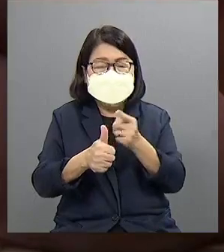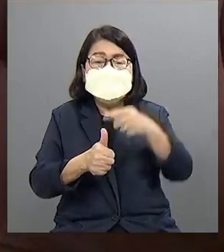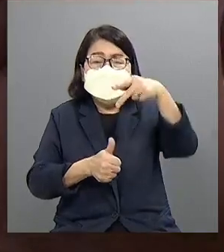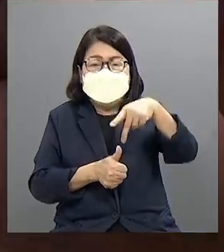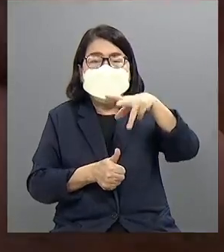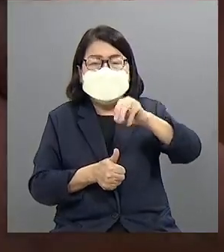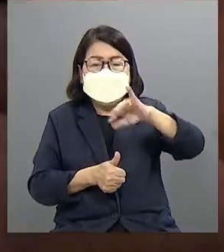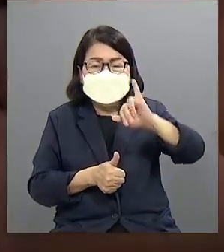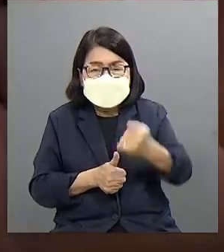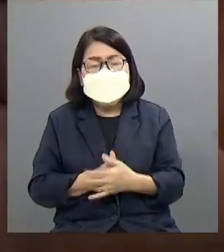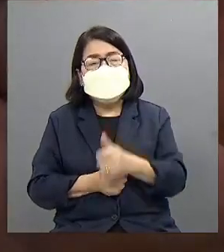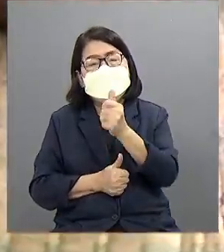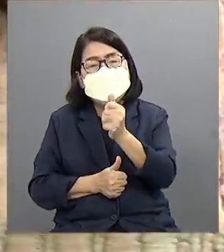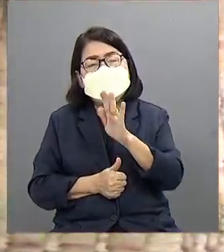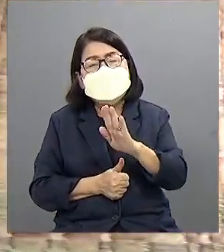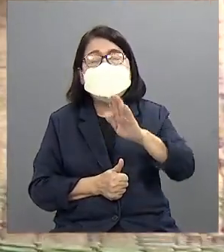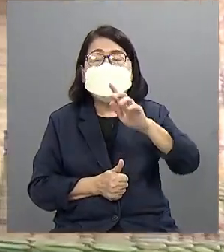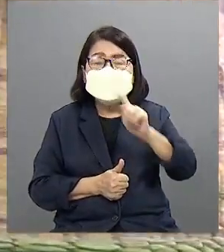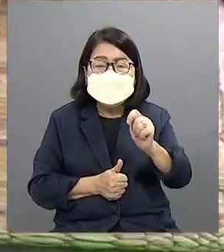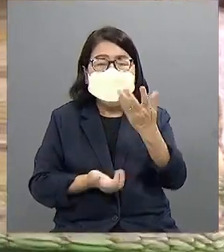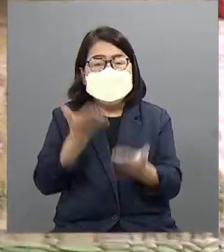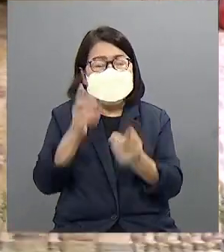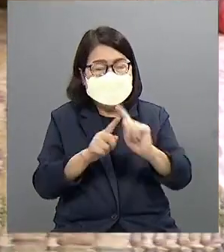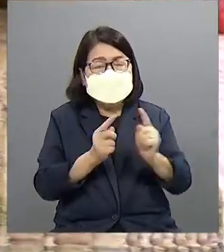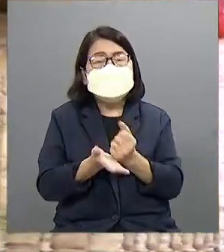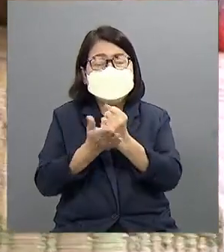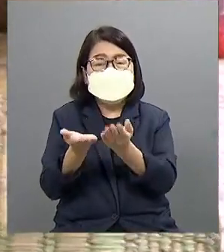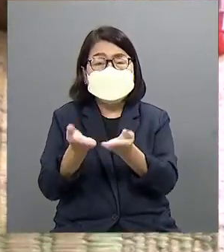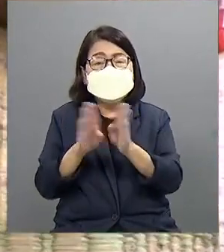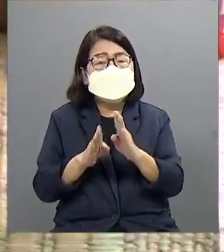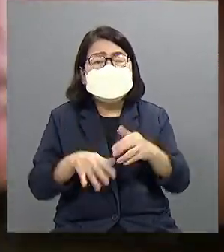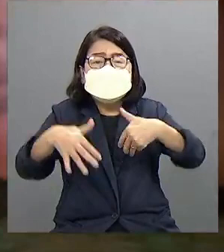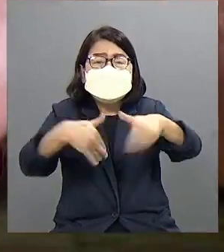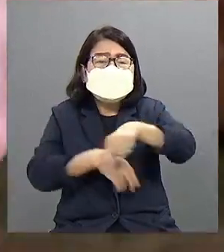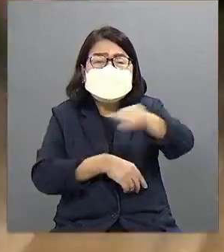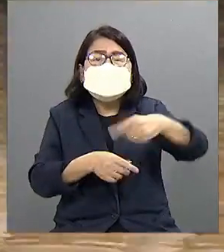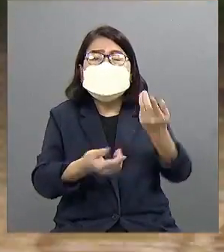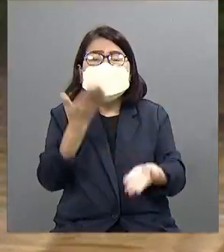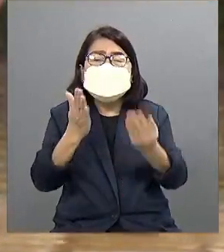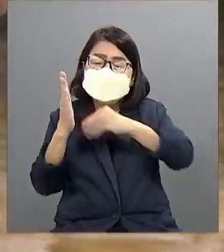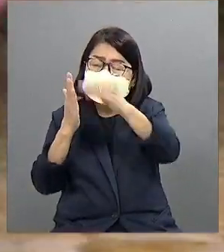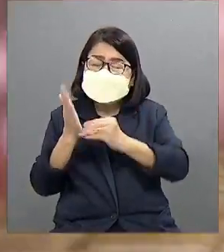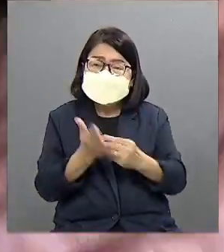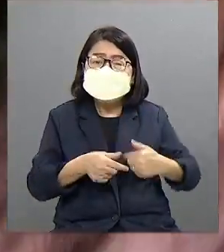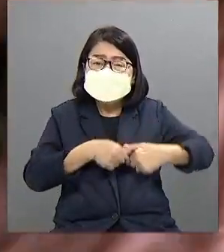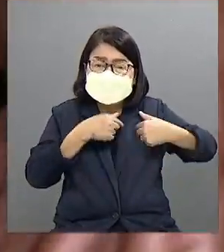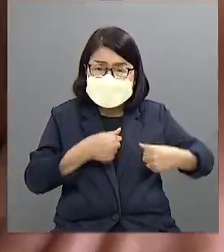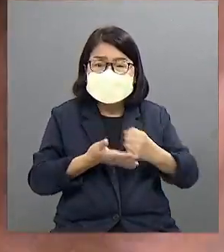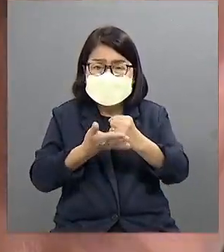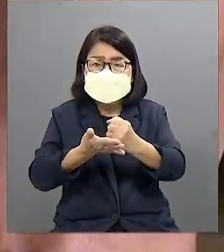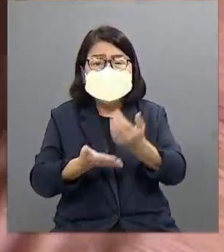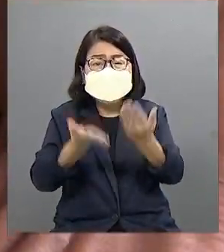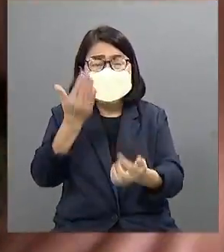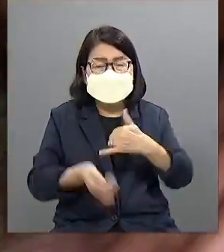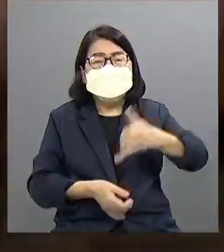บครัวนี้ด้วยนะคะอ่ะใครที่อยากจะช่วยเหลือครอบครัวนี้นะคะด้านใดด้านหนึ่งสะดวกตรงไหนยังไงติดต่อร้องทุกข์ลงป้